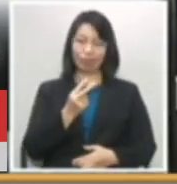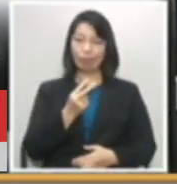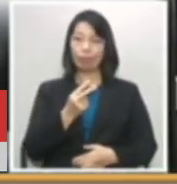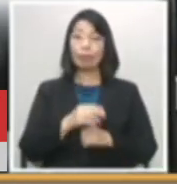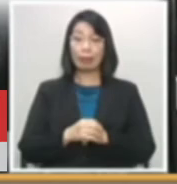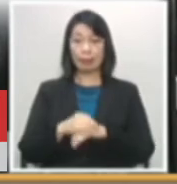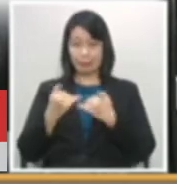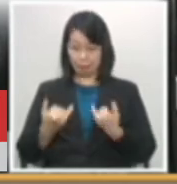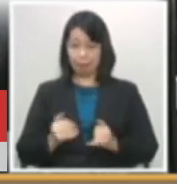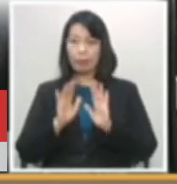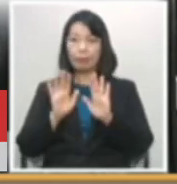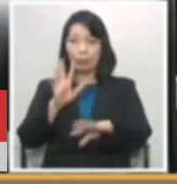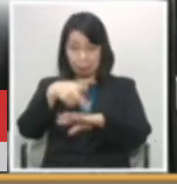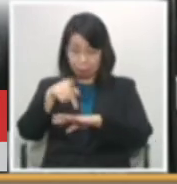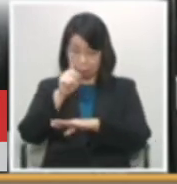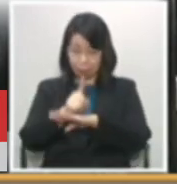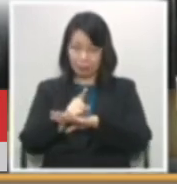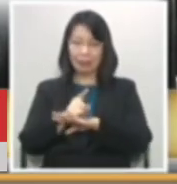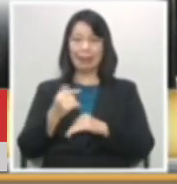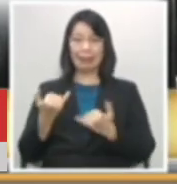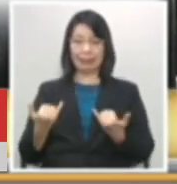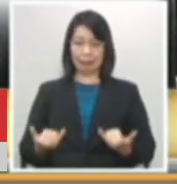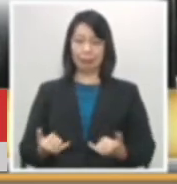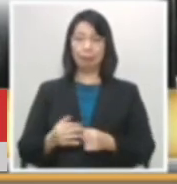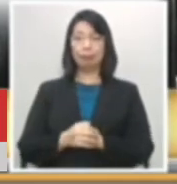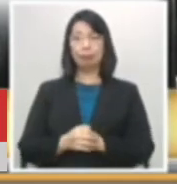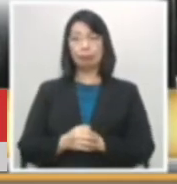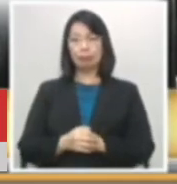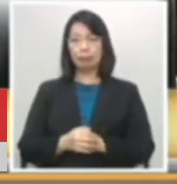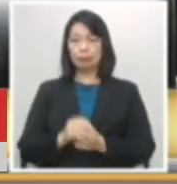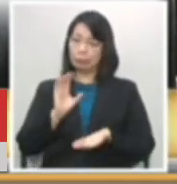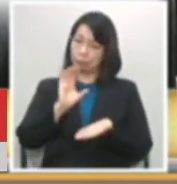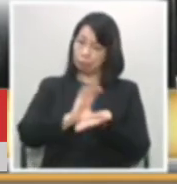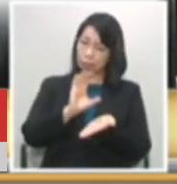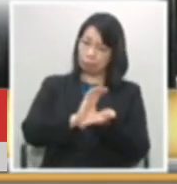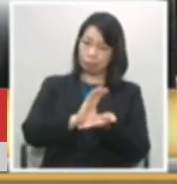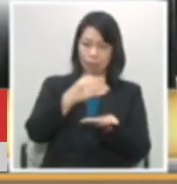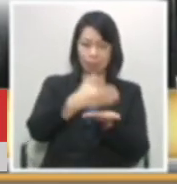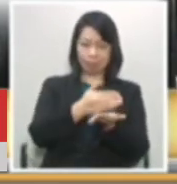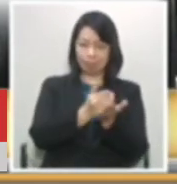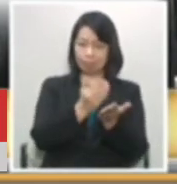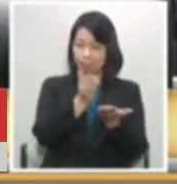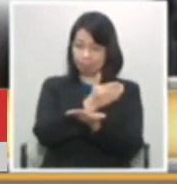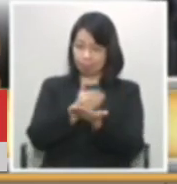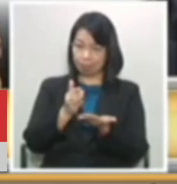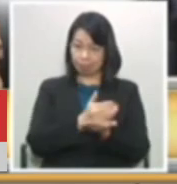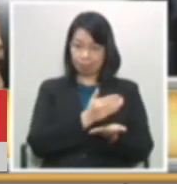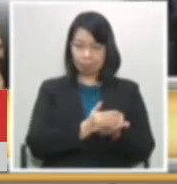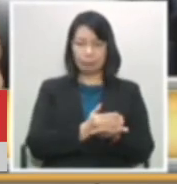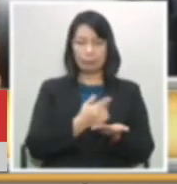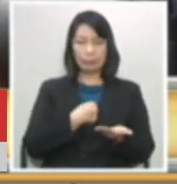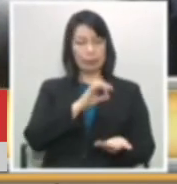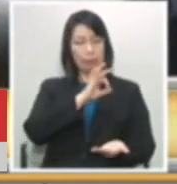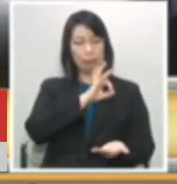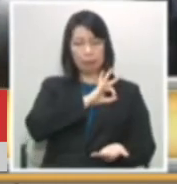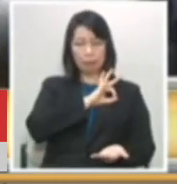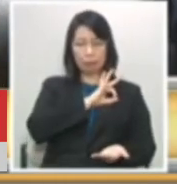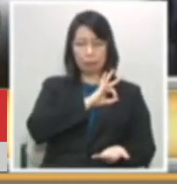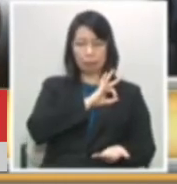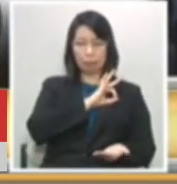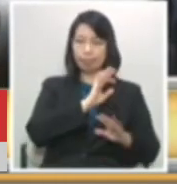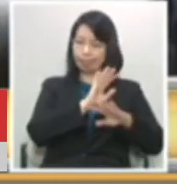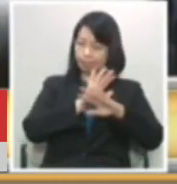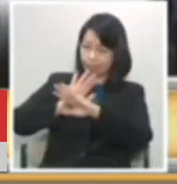ท่านประธานคะความบกพร่องในการจัดทำงบประมาณฉบับนี้เพื่อนสมาชิกได้ติติงตัก